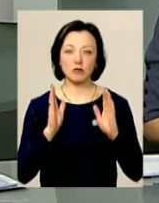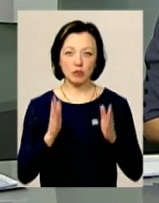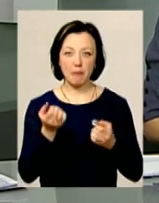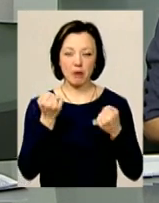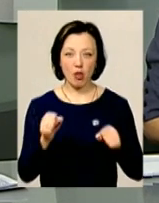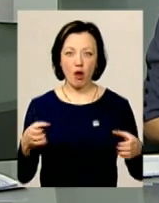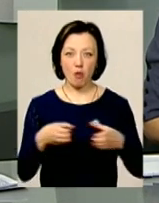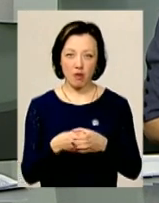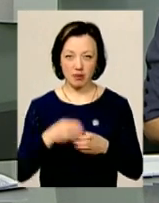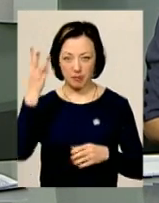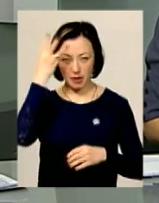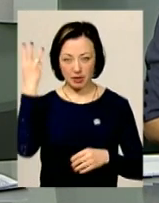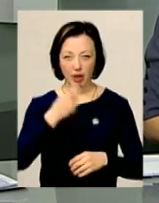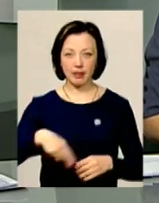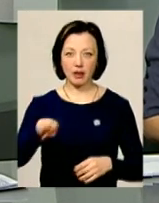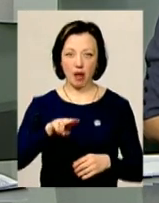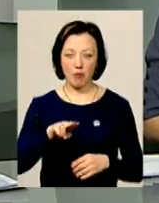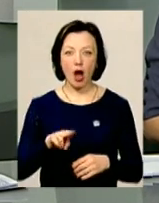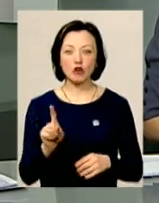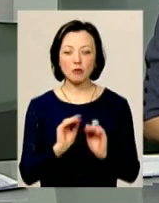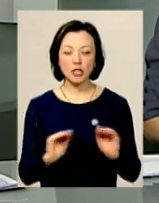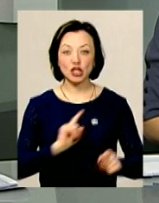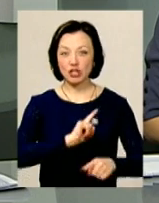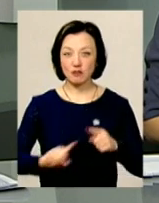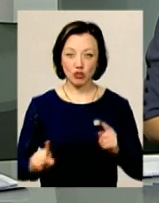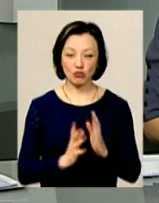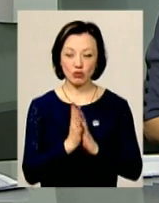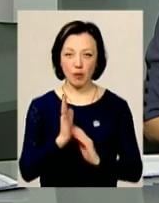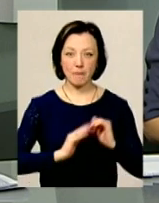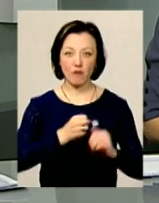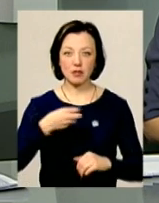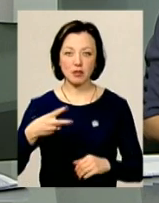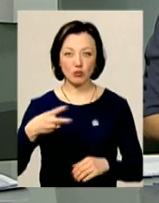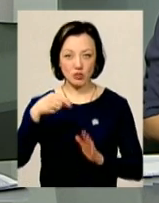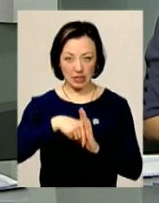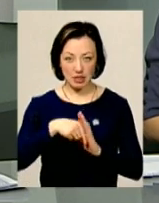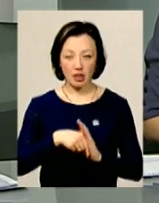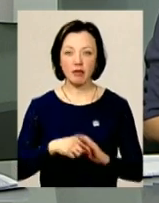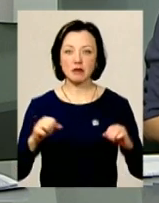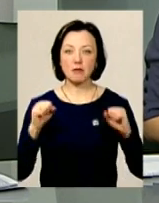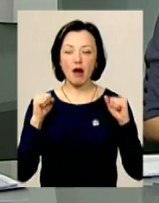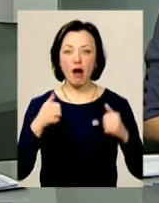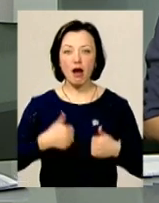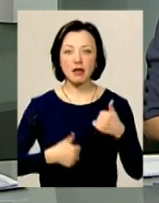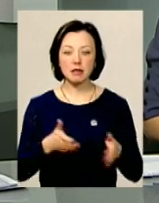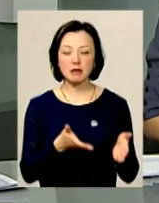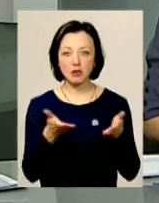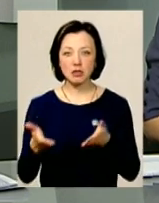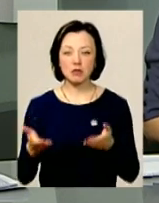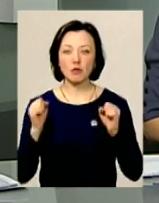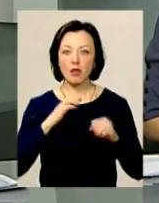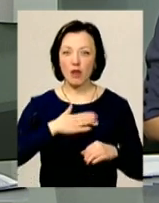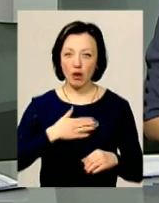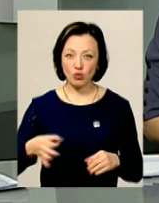перемогла команда «Хмельницького Динамо». А щоб діти швидше зростали в професійному сенсі, на змагання запросили спортсменів з районів